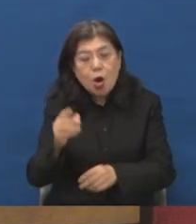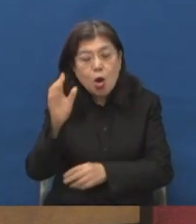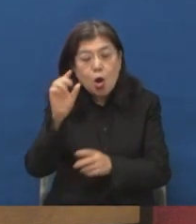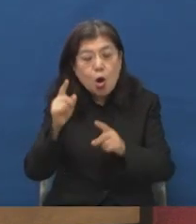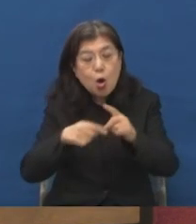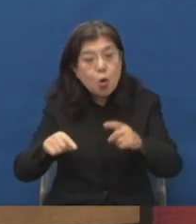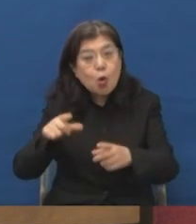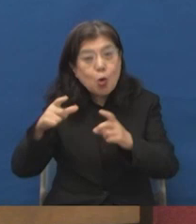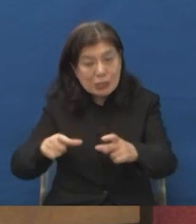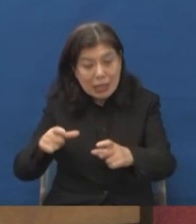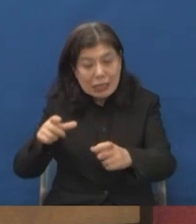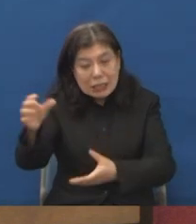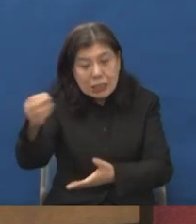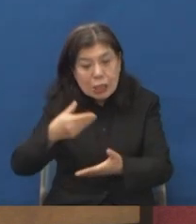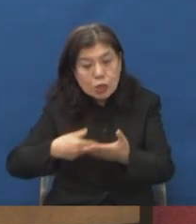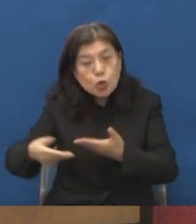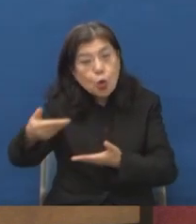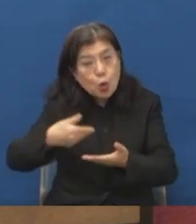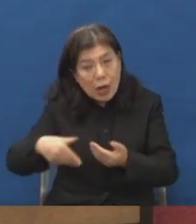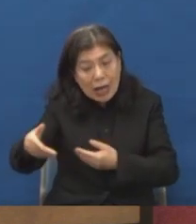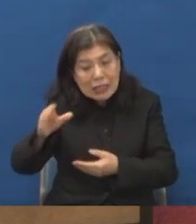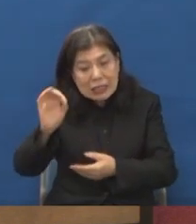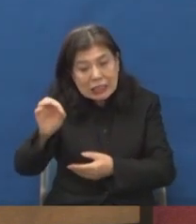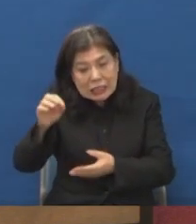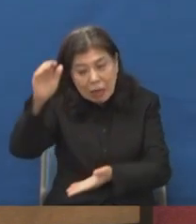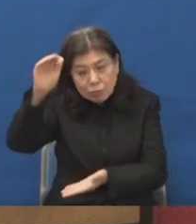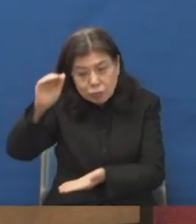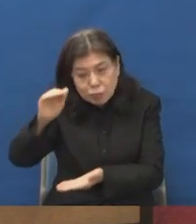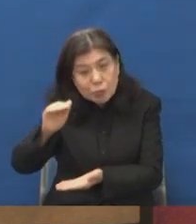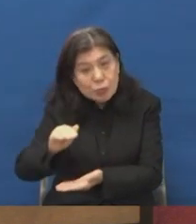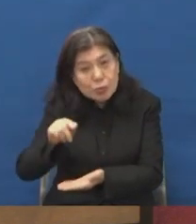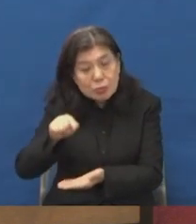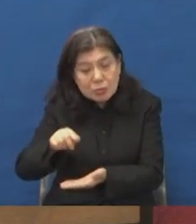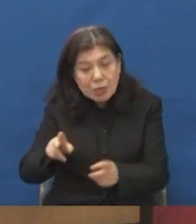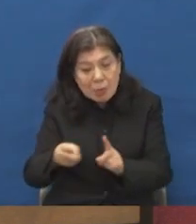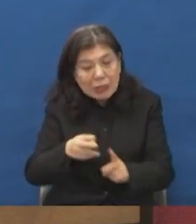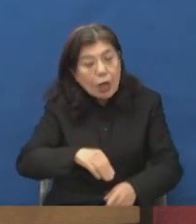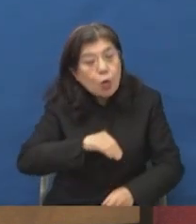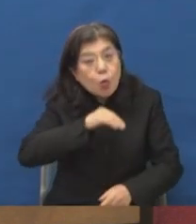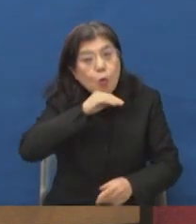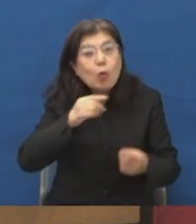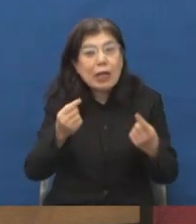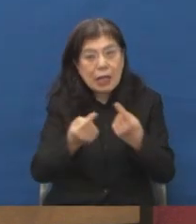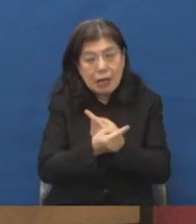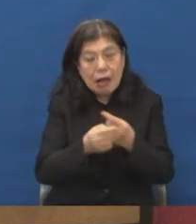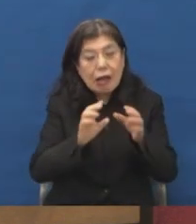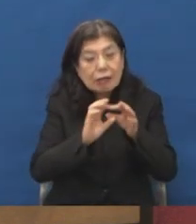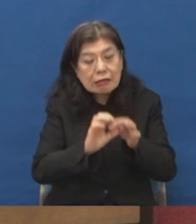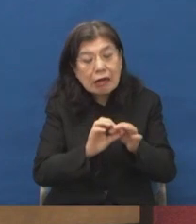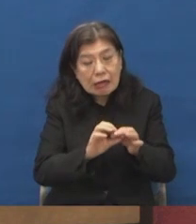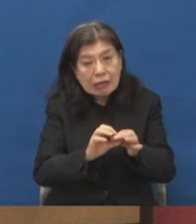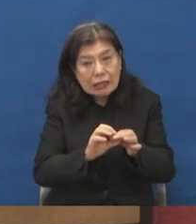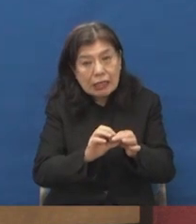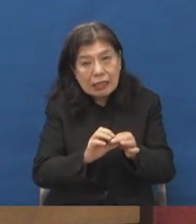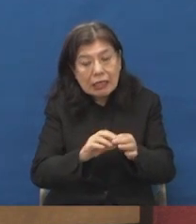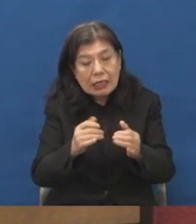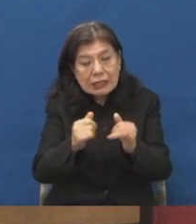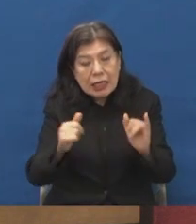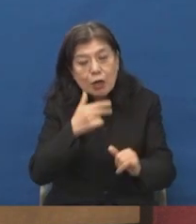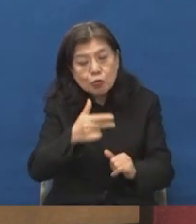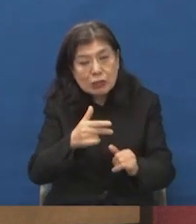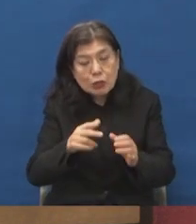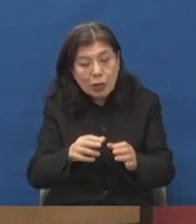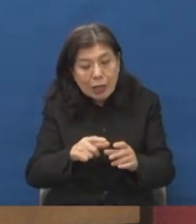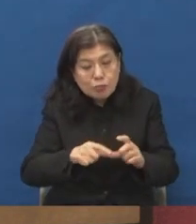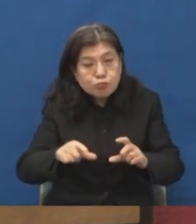要以上の取り崩し分の返済、高齢化等による社会福祉関連経費の増加、景気変動リスク